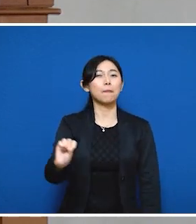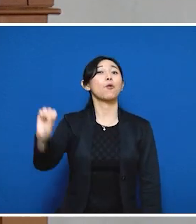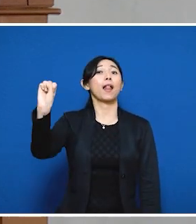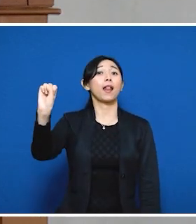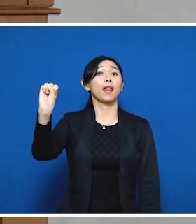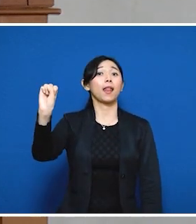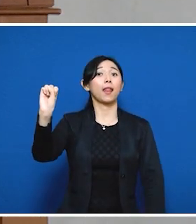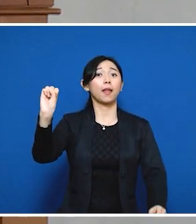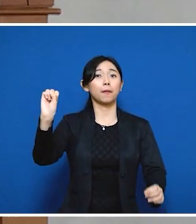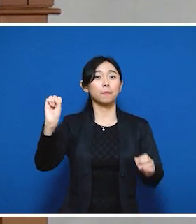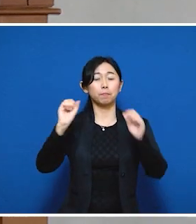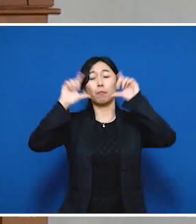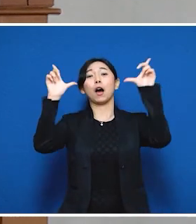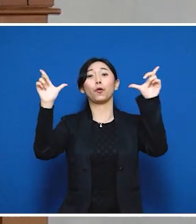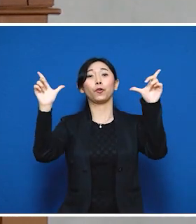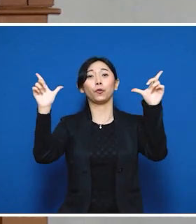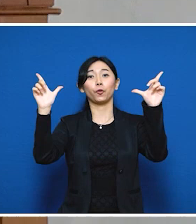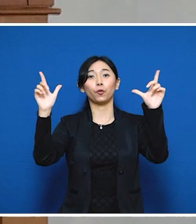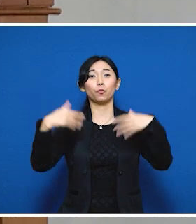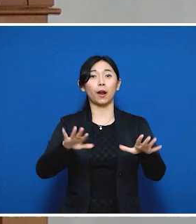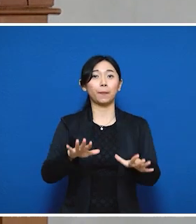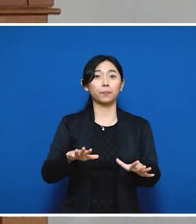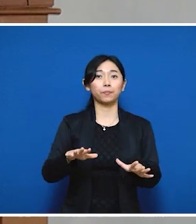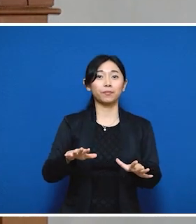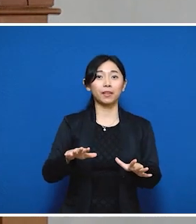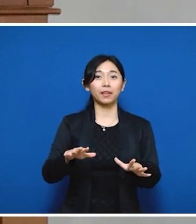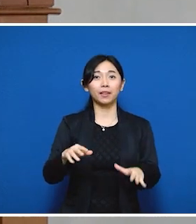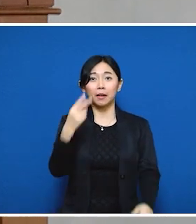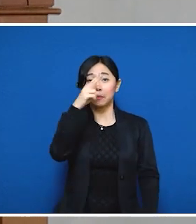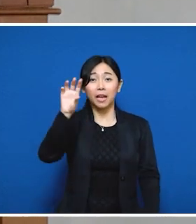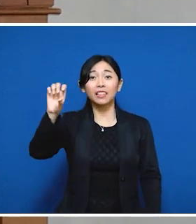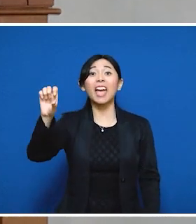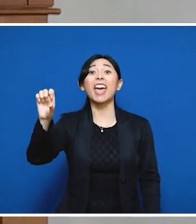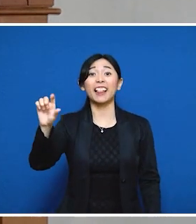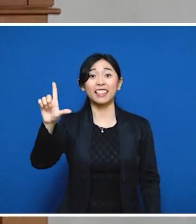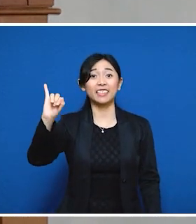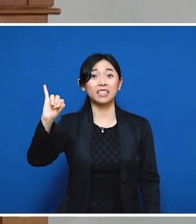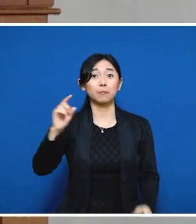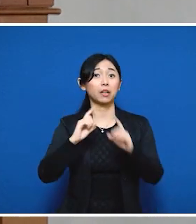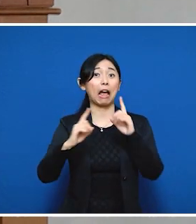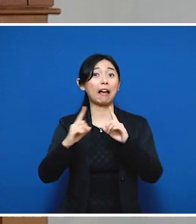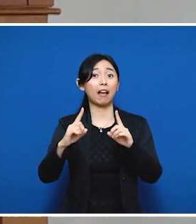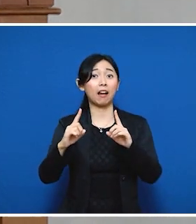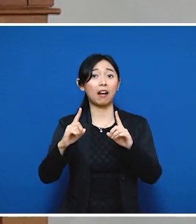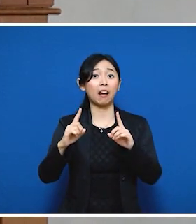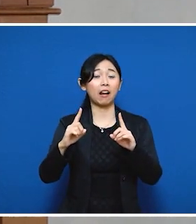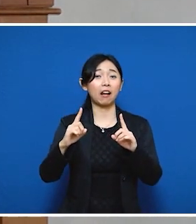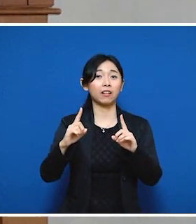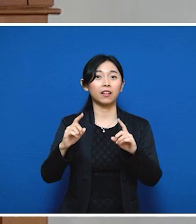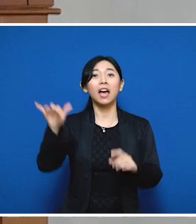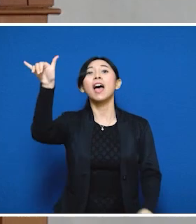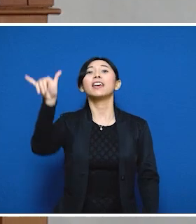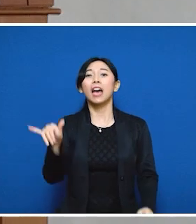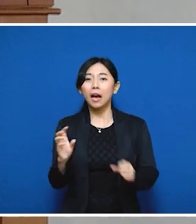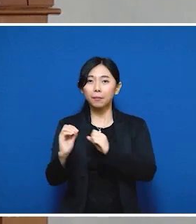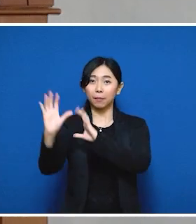pun bangunlah. Lalu pergi mendapatkan Eli serta berkata, "Ya